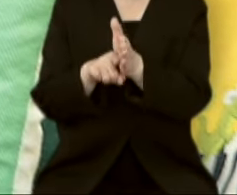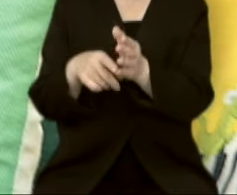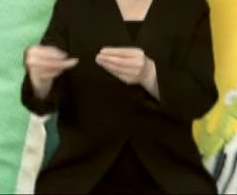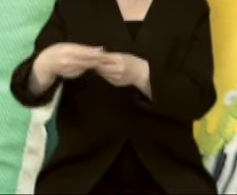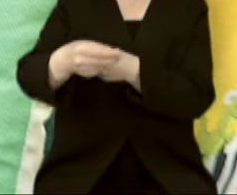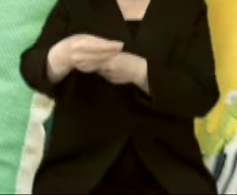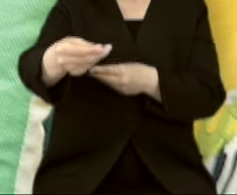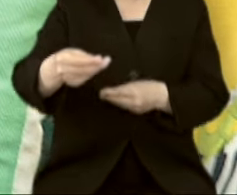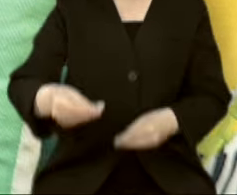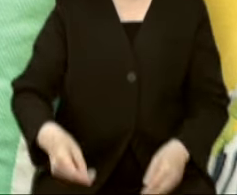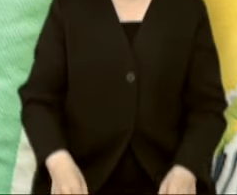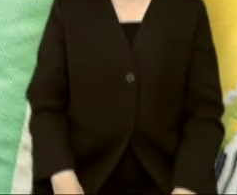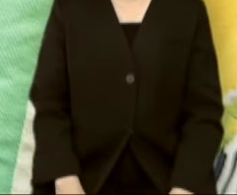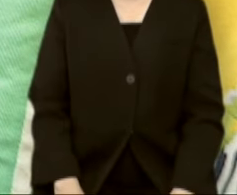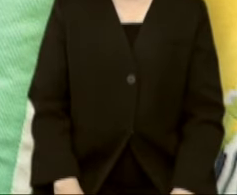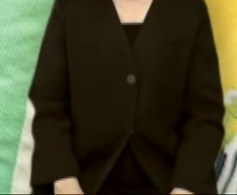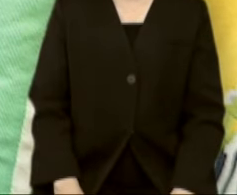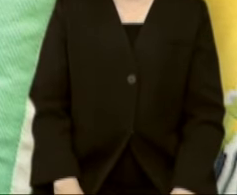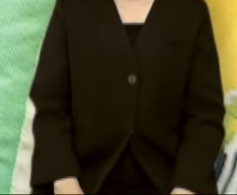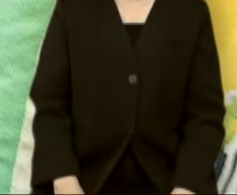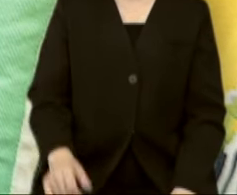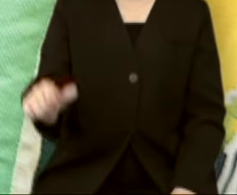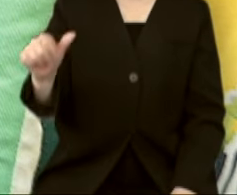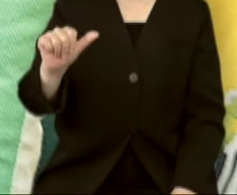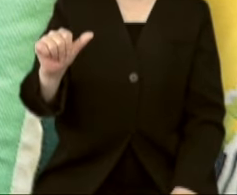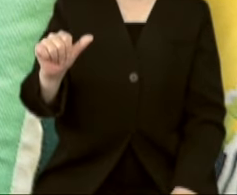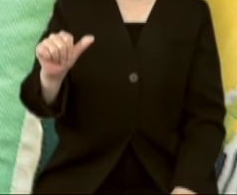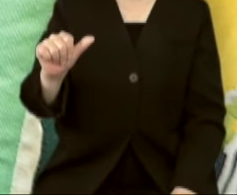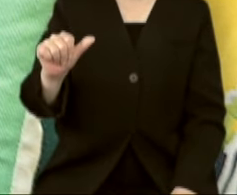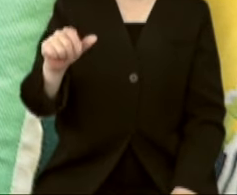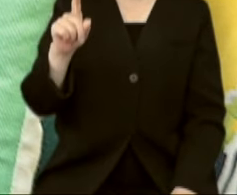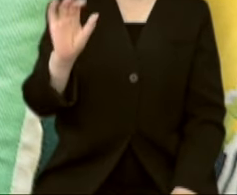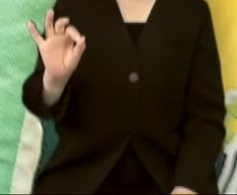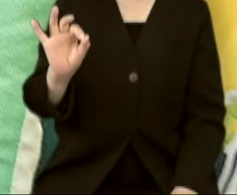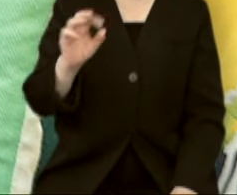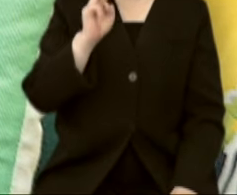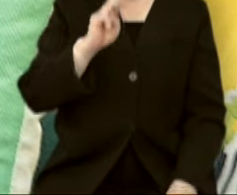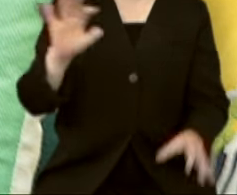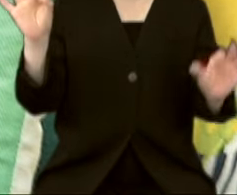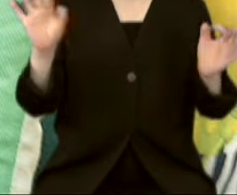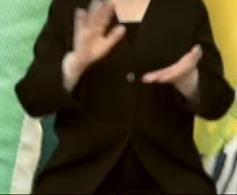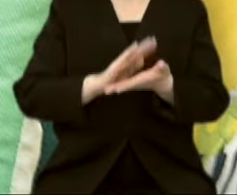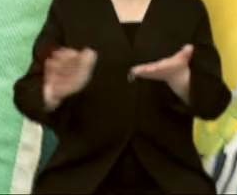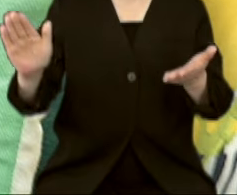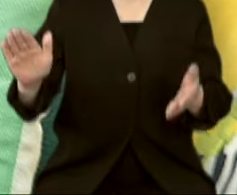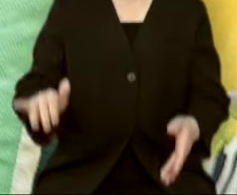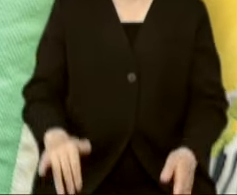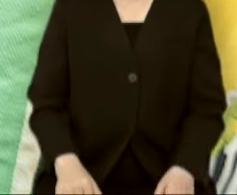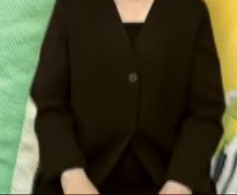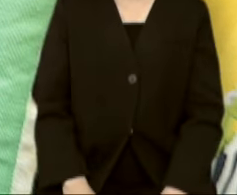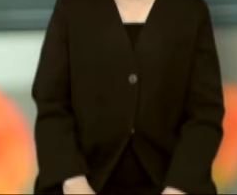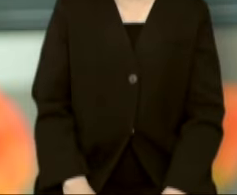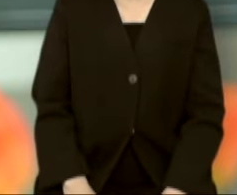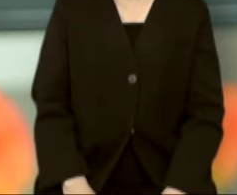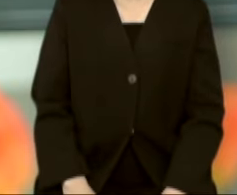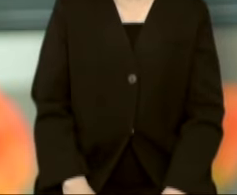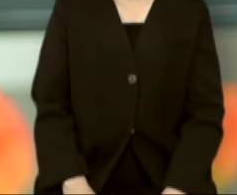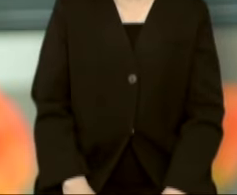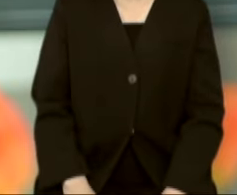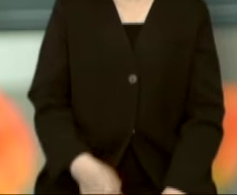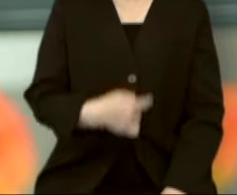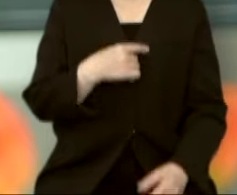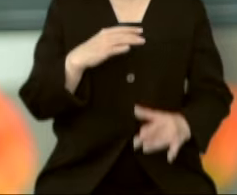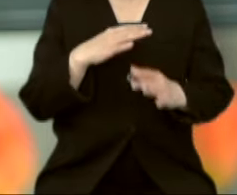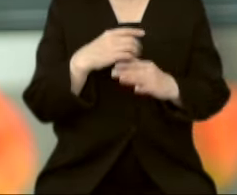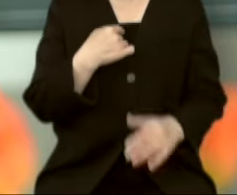믿으세요. 이러면서 전도지를 하는데 5천매가 한 30분 만에 다 줬어요. 야. 그래서 제가